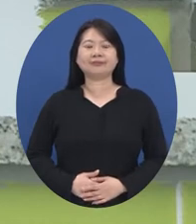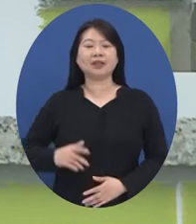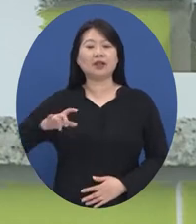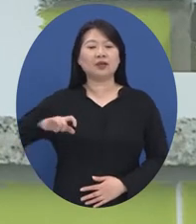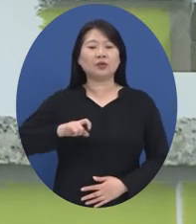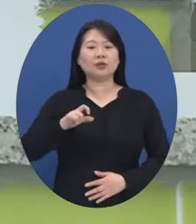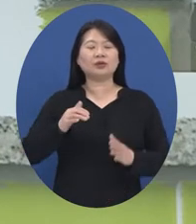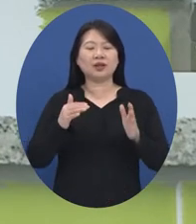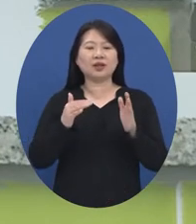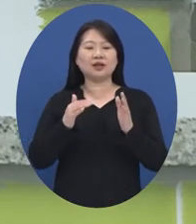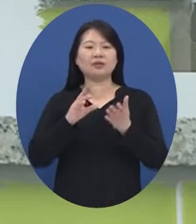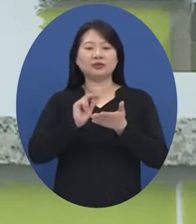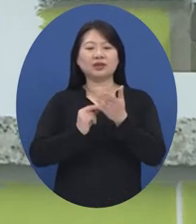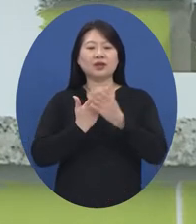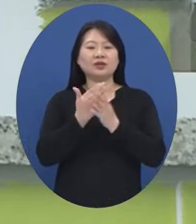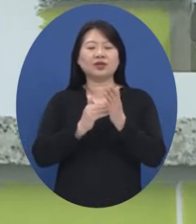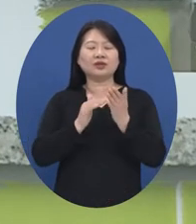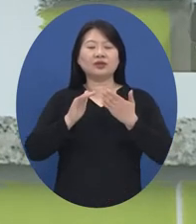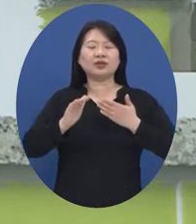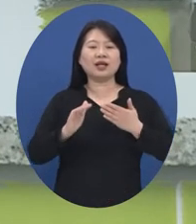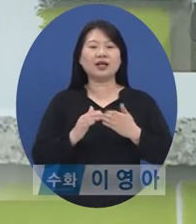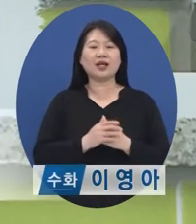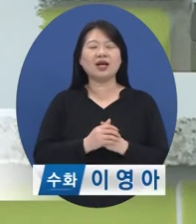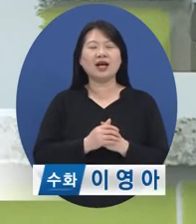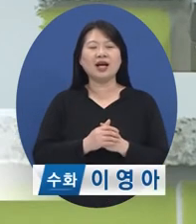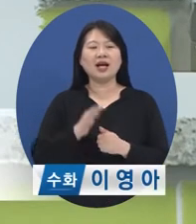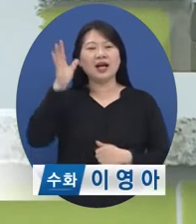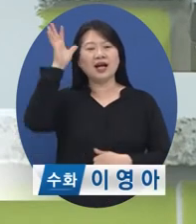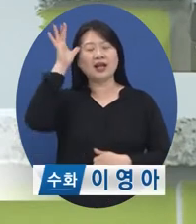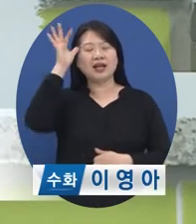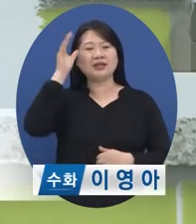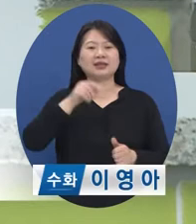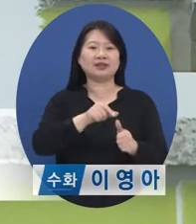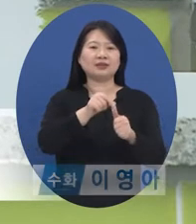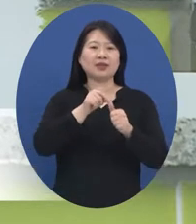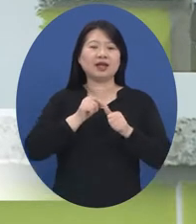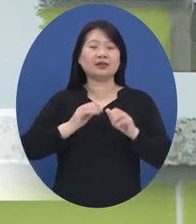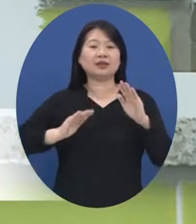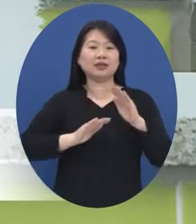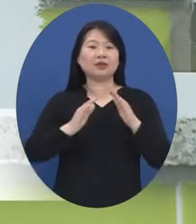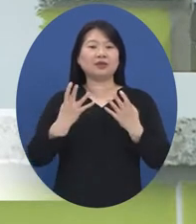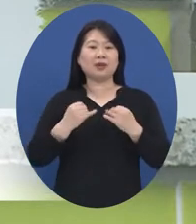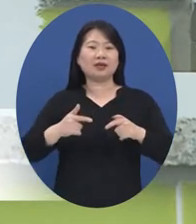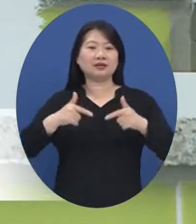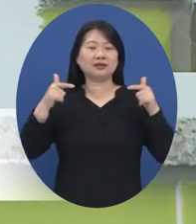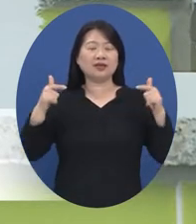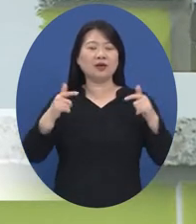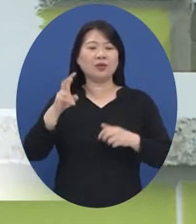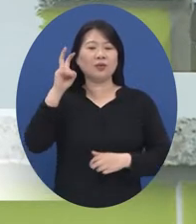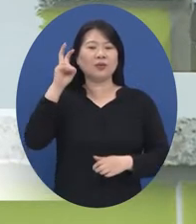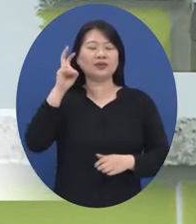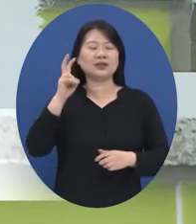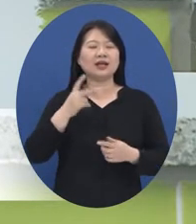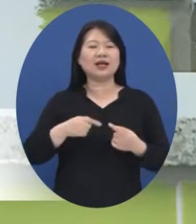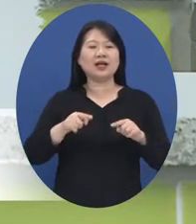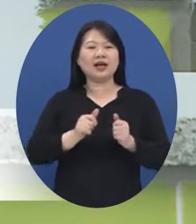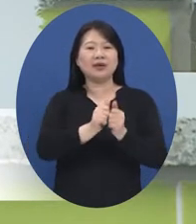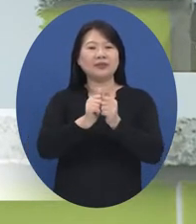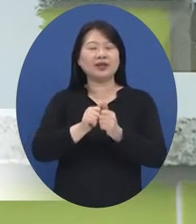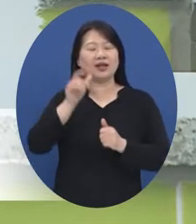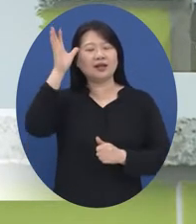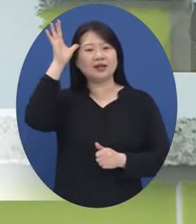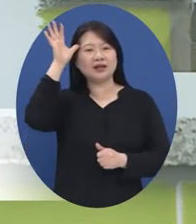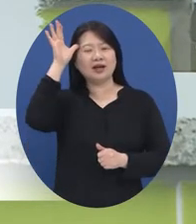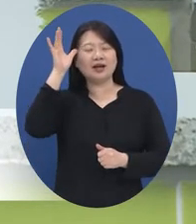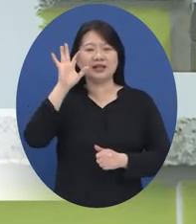코론 알고 이수 반려견의 입양 않은 가정이 많이 늘었는데요 혹시 반려견을 찾고 있는 분들이라면 경기도 도우미 견